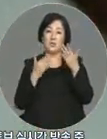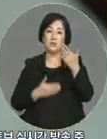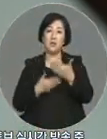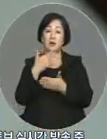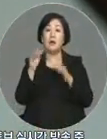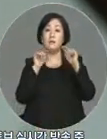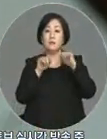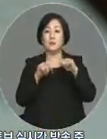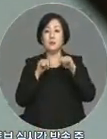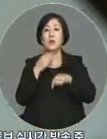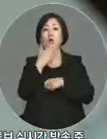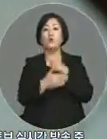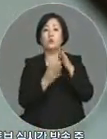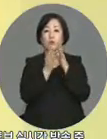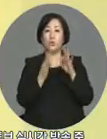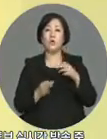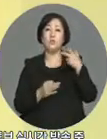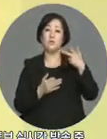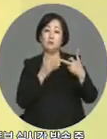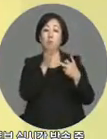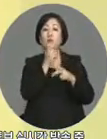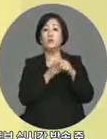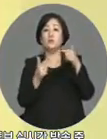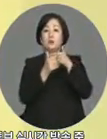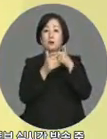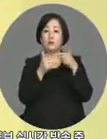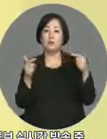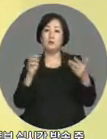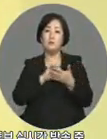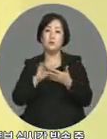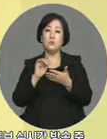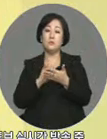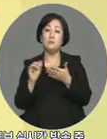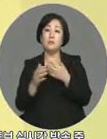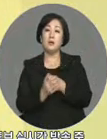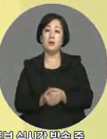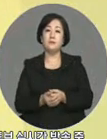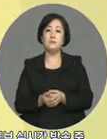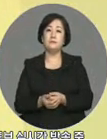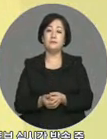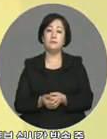비중은 9년 만에 17%포인트 이상 늘었습니다. UBC 뉴스 신혜지입니다.